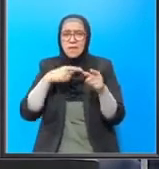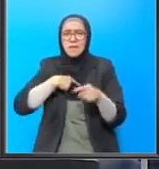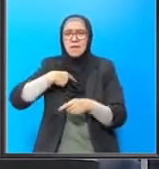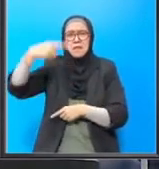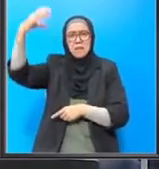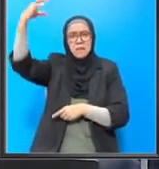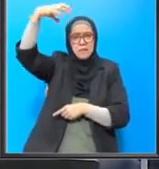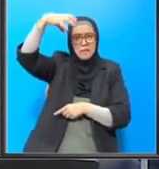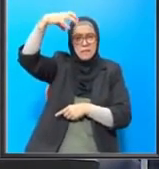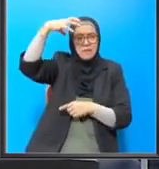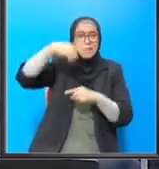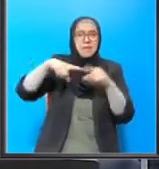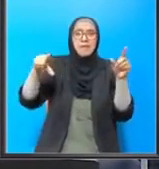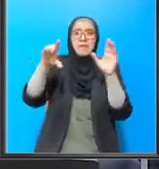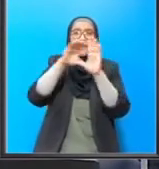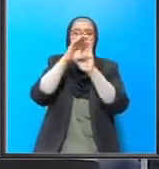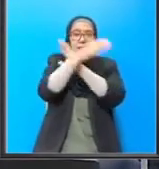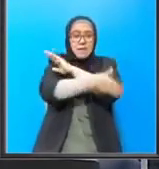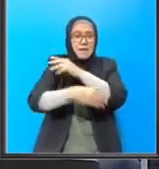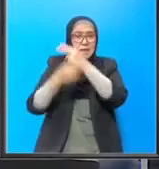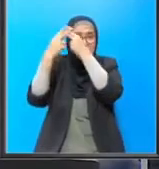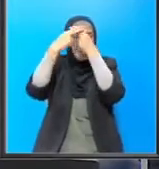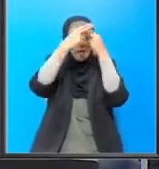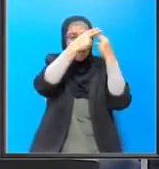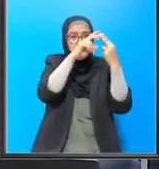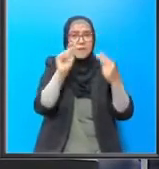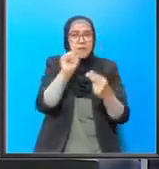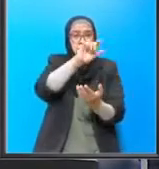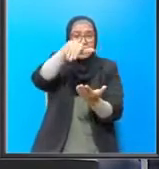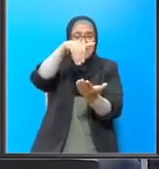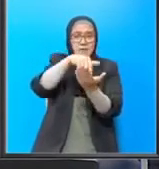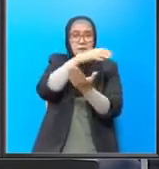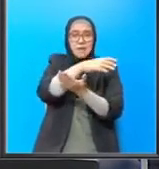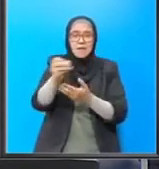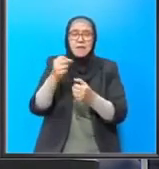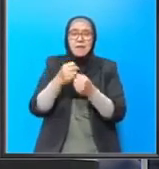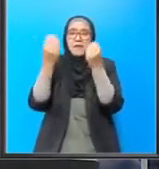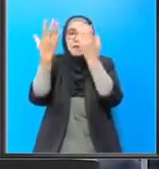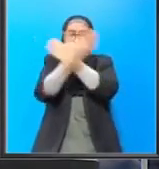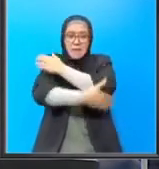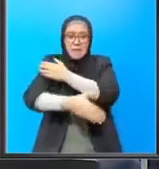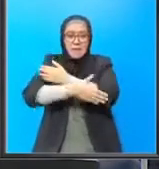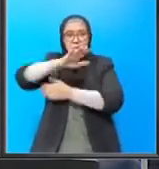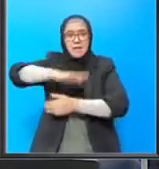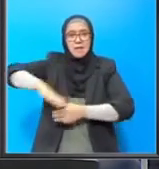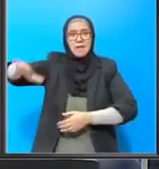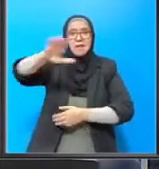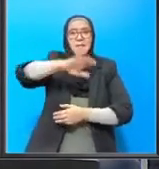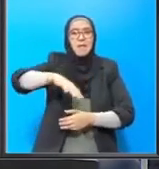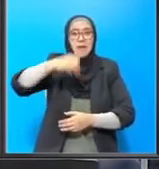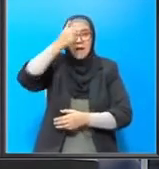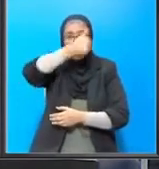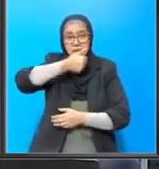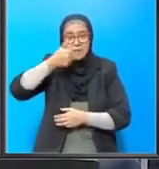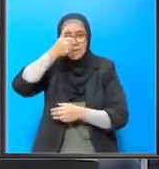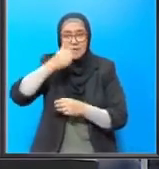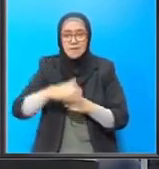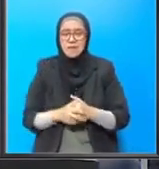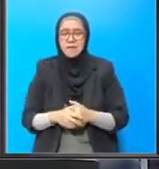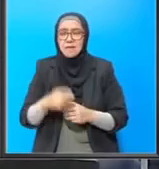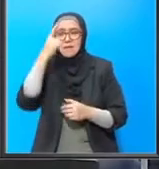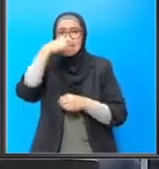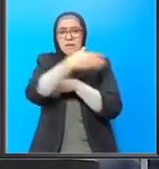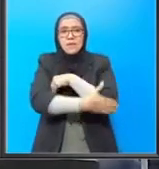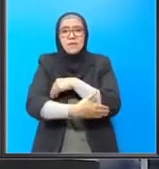Arab Adi Timur Tengah dan beberapa negara di kawasan Afrika bagi negara-negara Arab